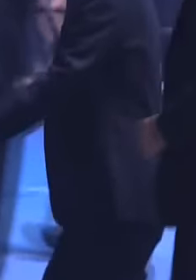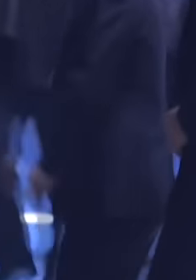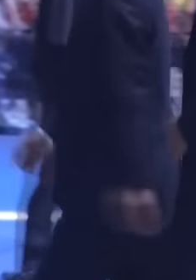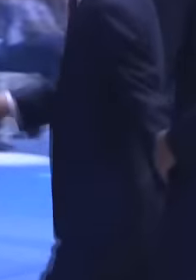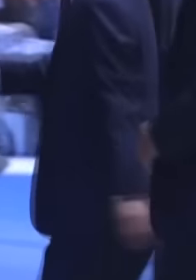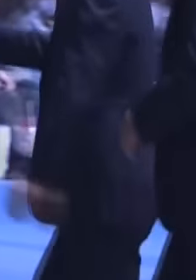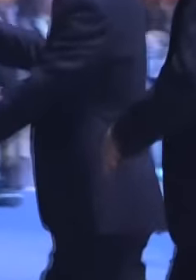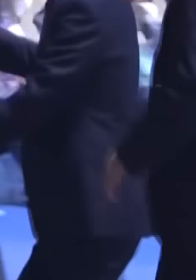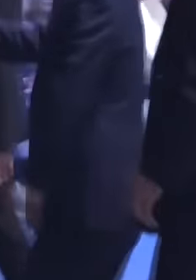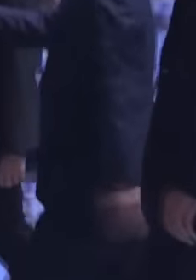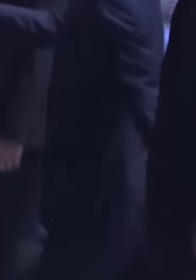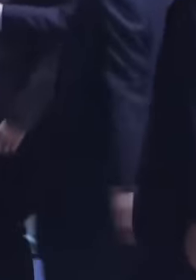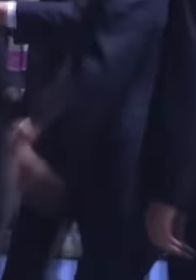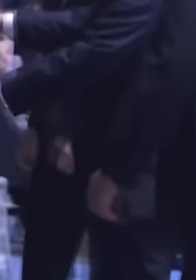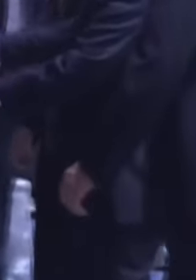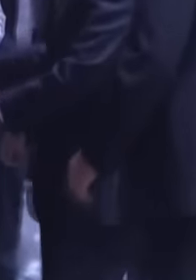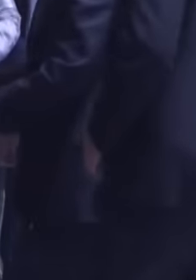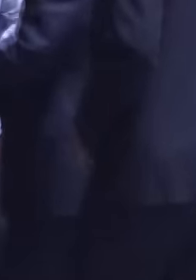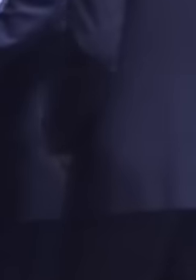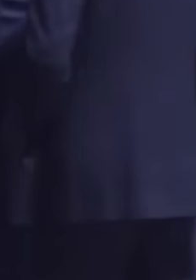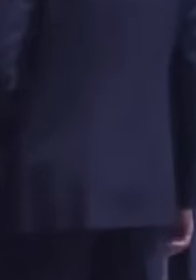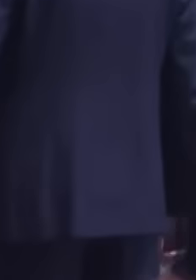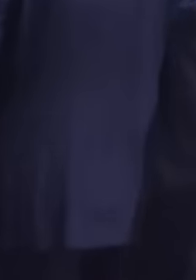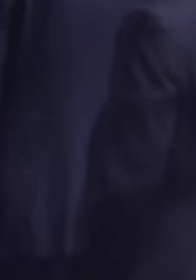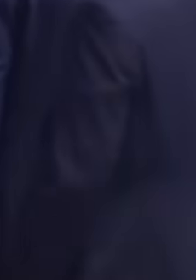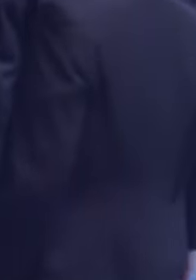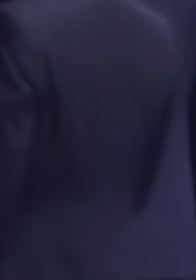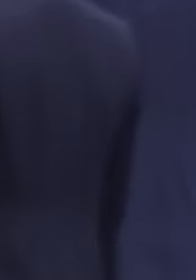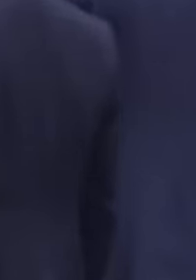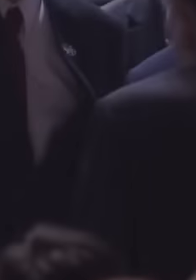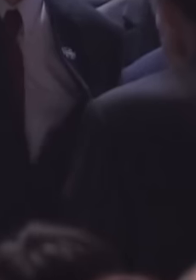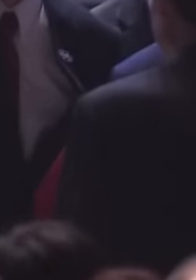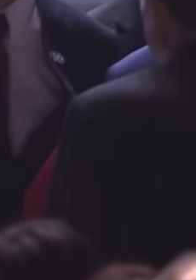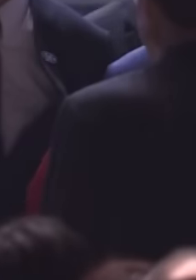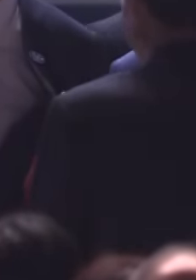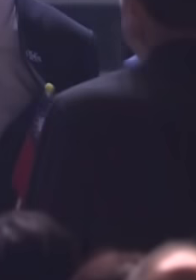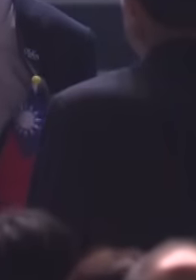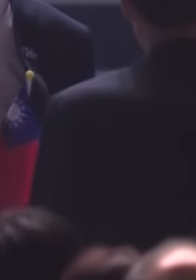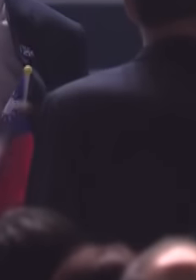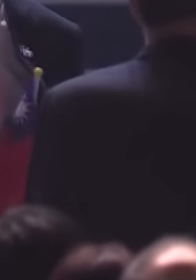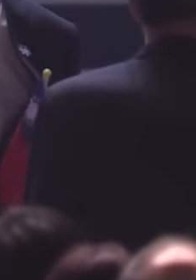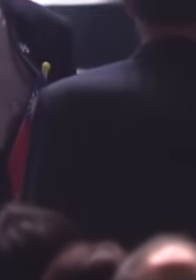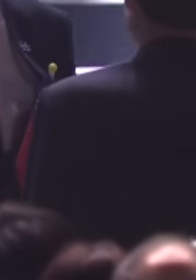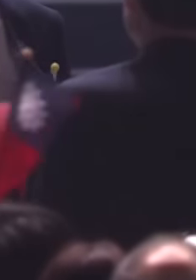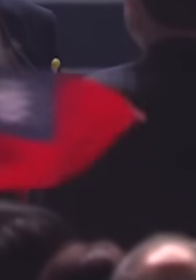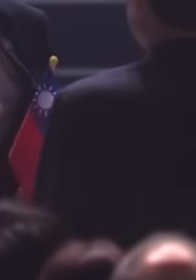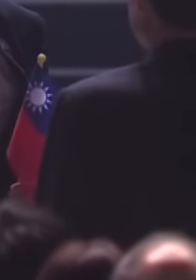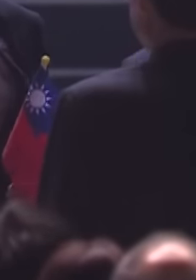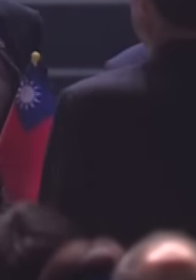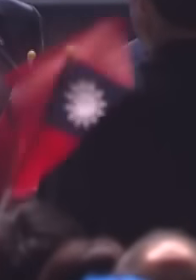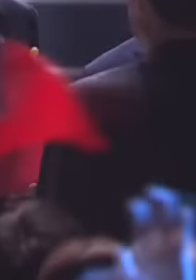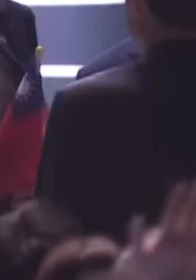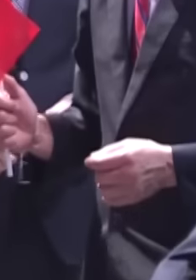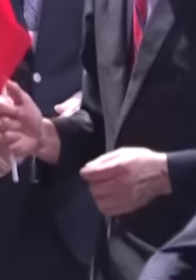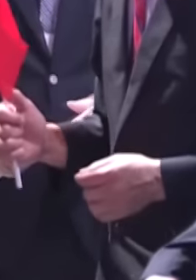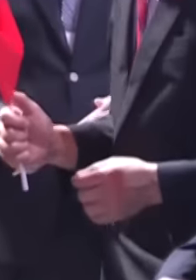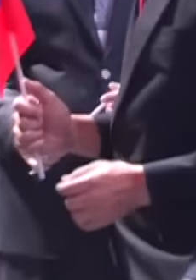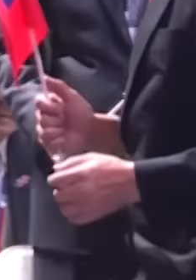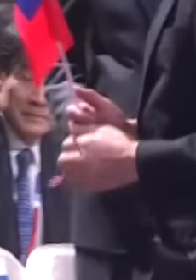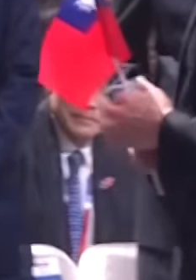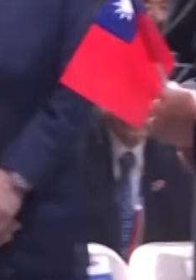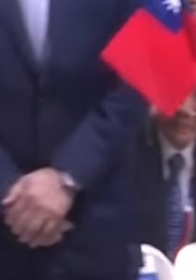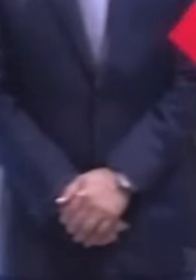你没有办法回嘴。 这里对、哦，这里面没有一个中国可以回嘴的，包含讲这个阿川最熟的爱魂条约，对不对？ 爱魂条约， 中